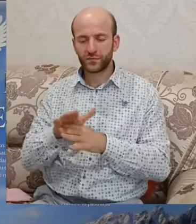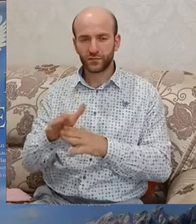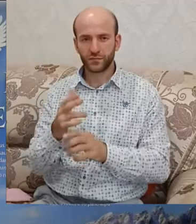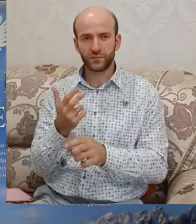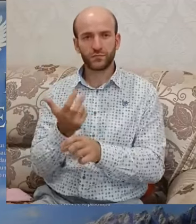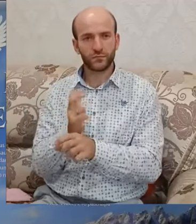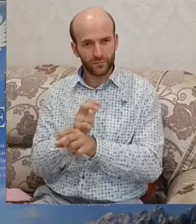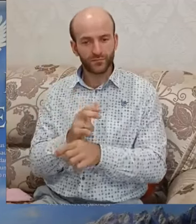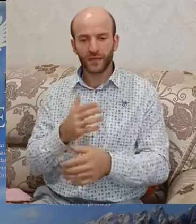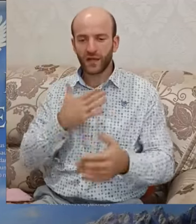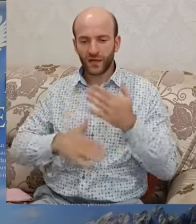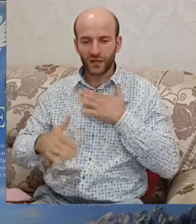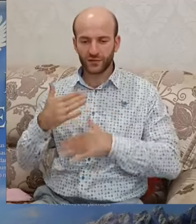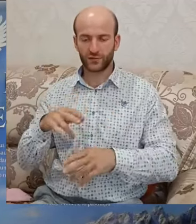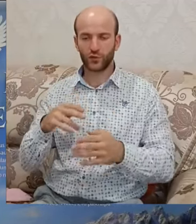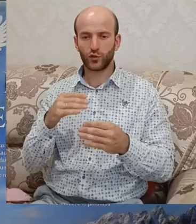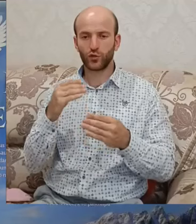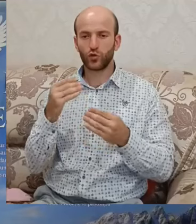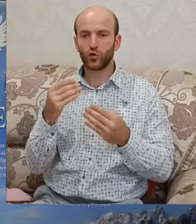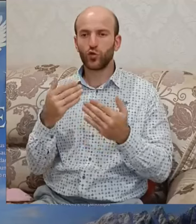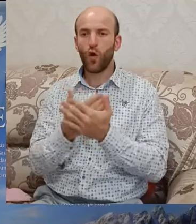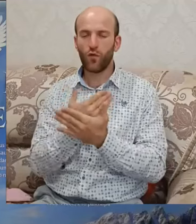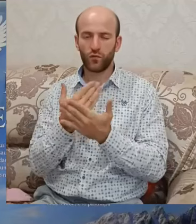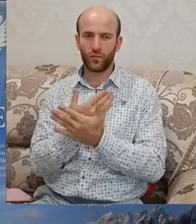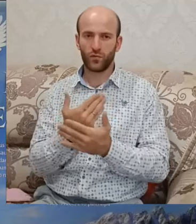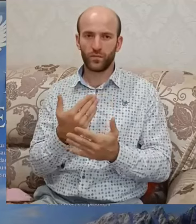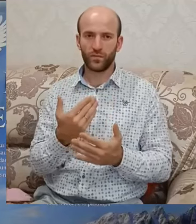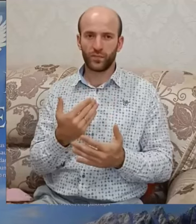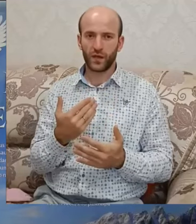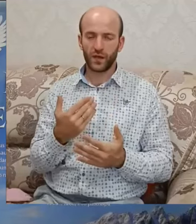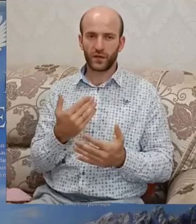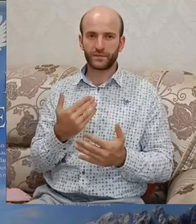manęs? Dėl tikro išrinkimo.